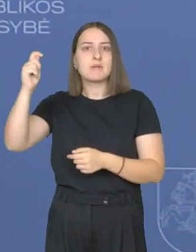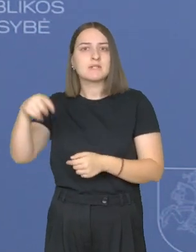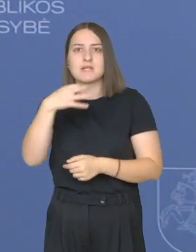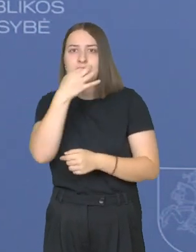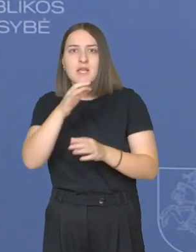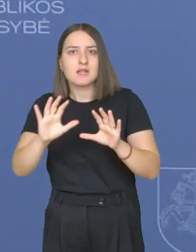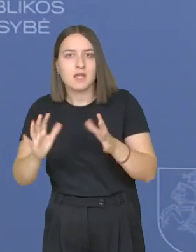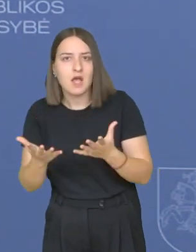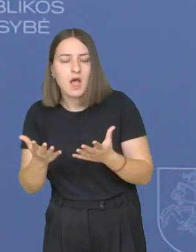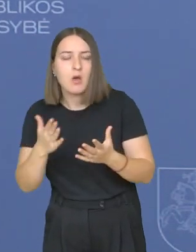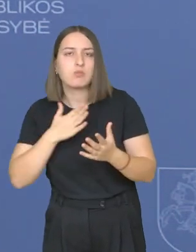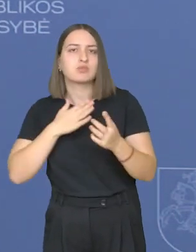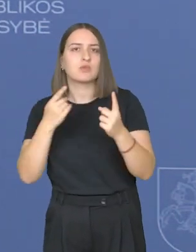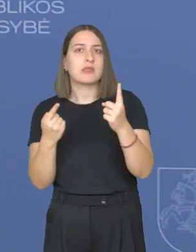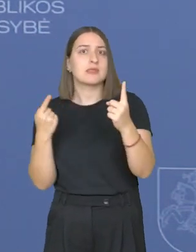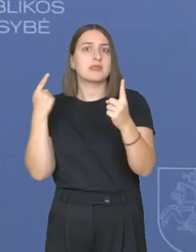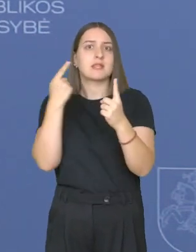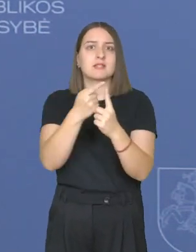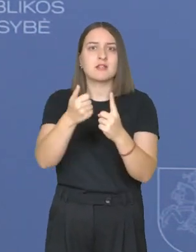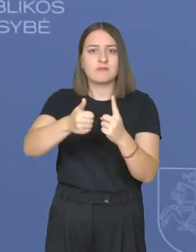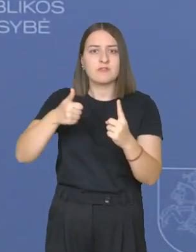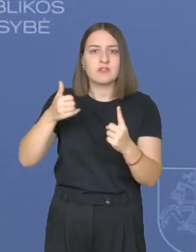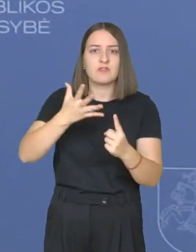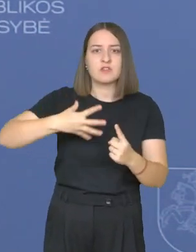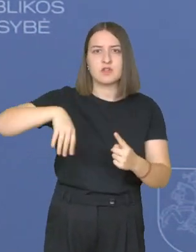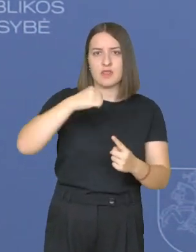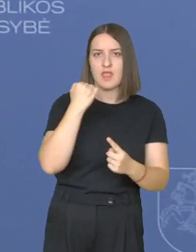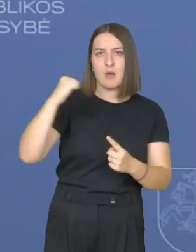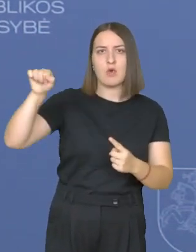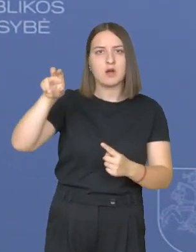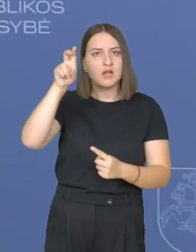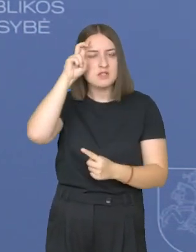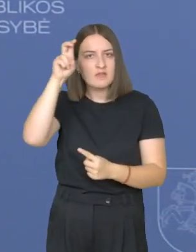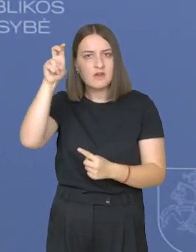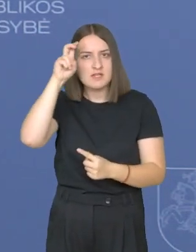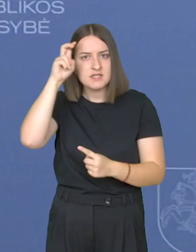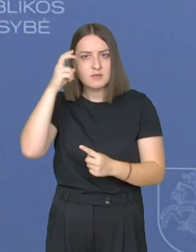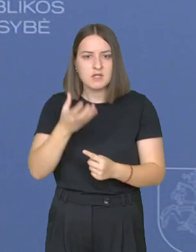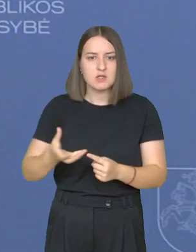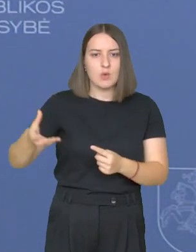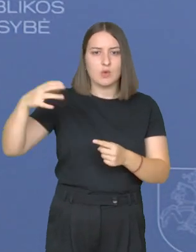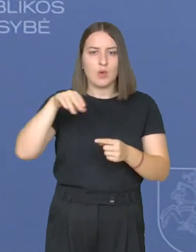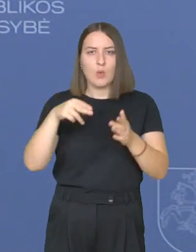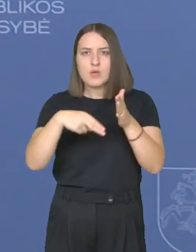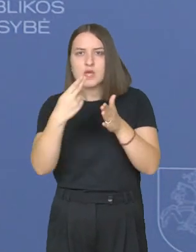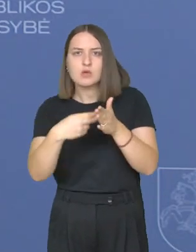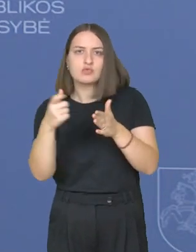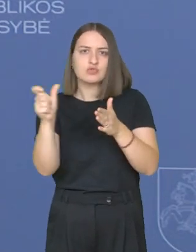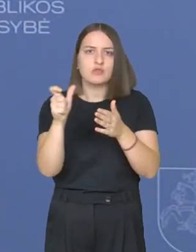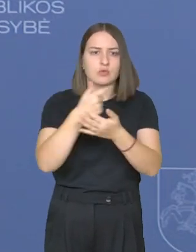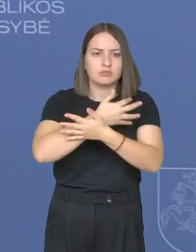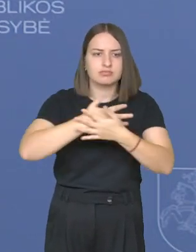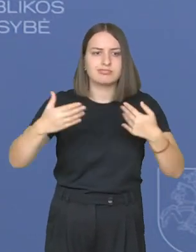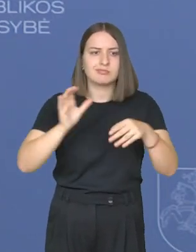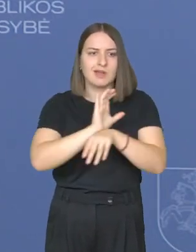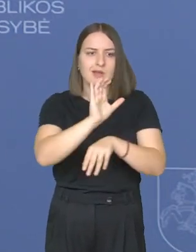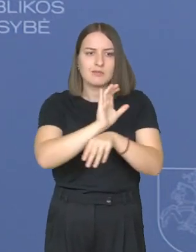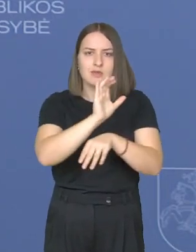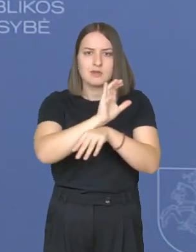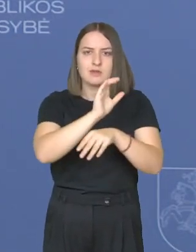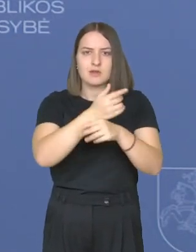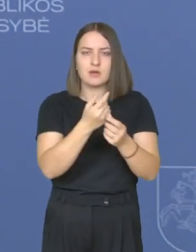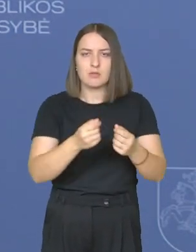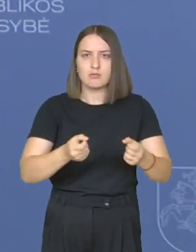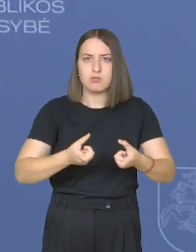geriau apginkluotos negu autokratijos dabar deja yra priešingai ir mes dedame visas pastangas ir toliau dėsime visas pastangas kad